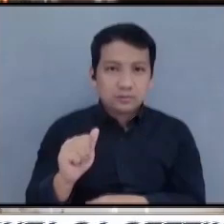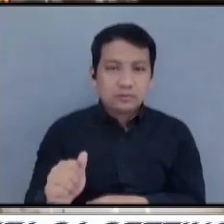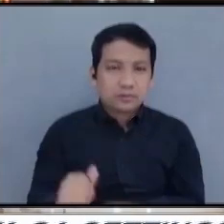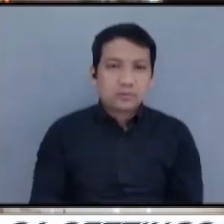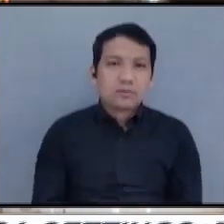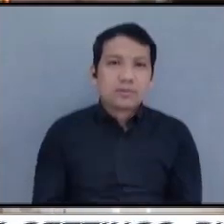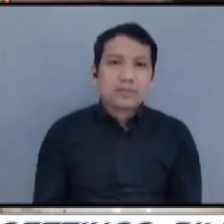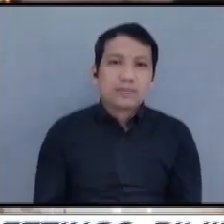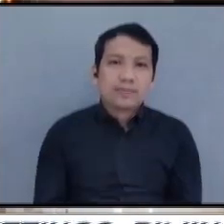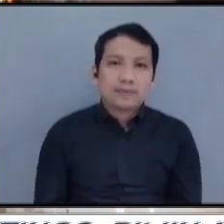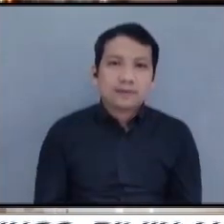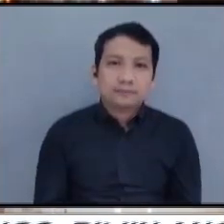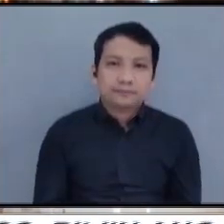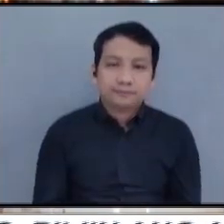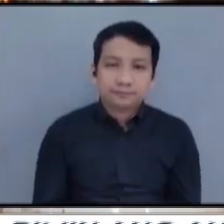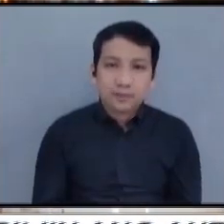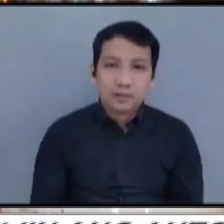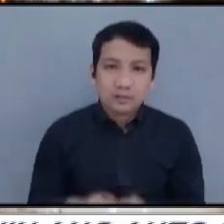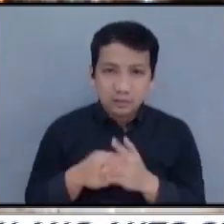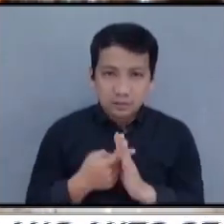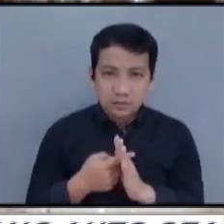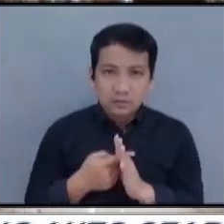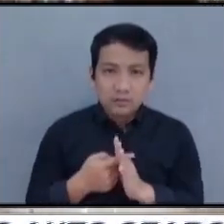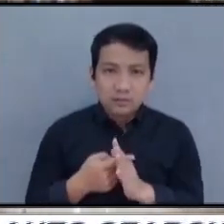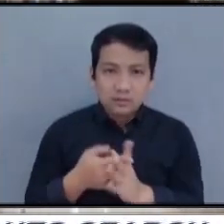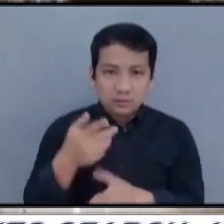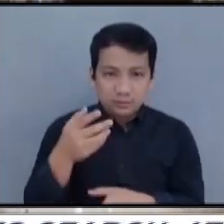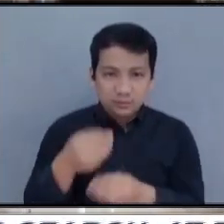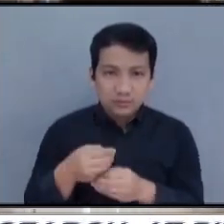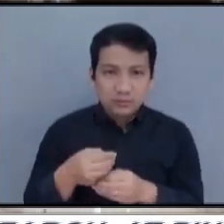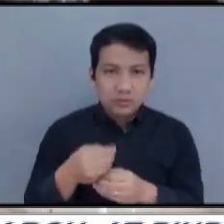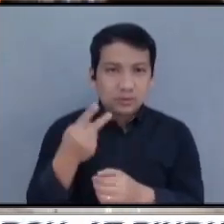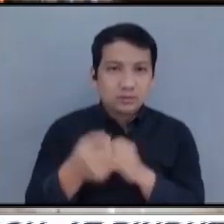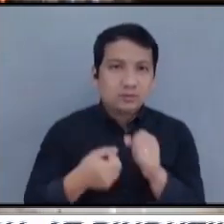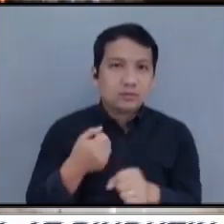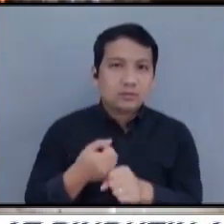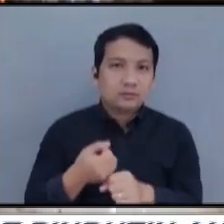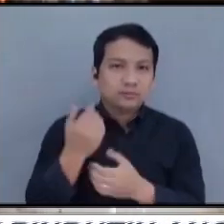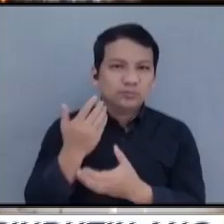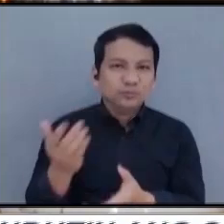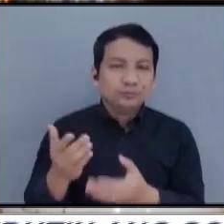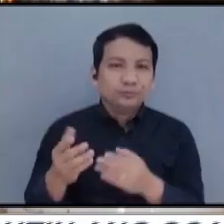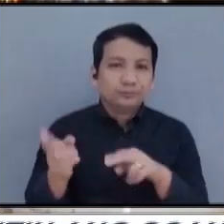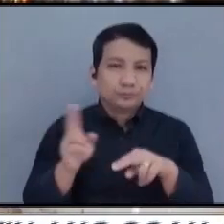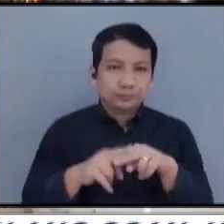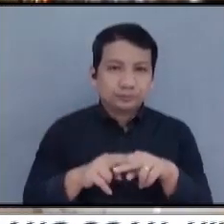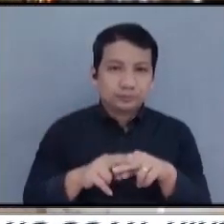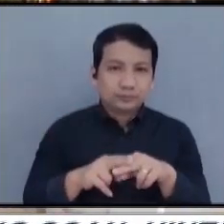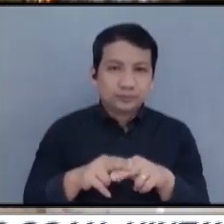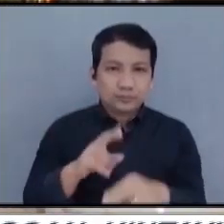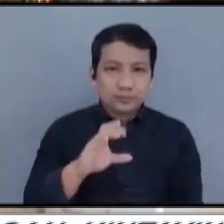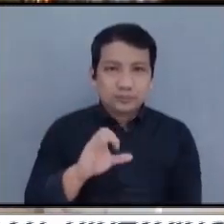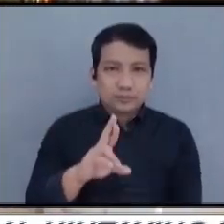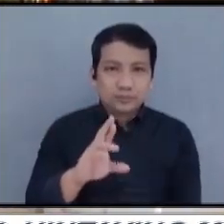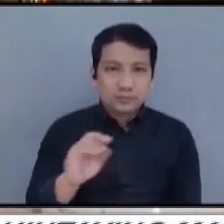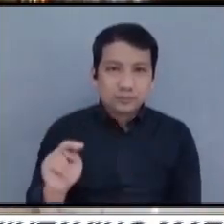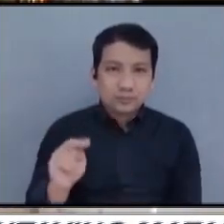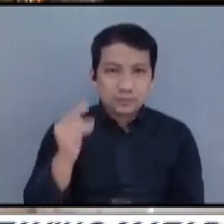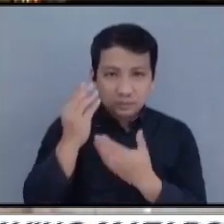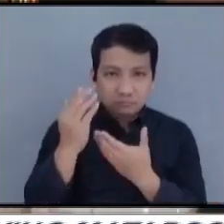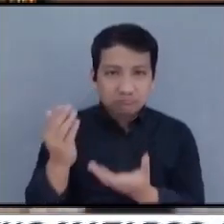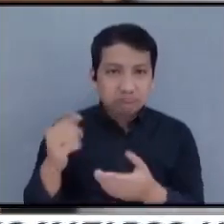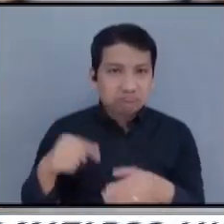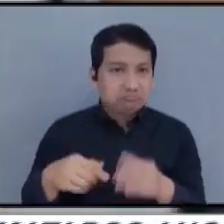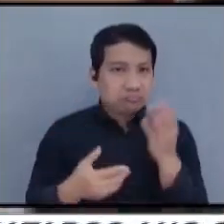Kasi inung pisahan namin 2 years ago, nagpunta kami ng Coron. So that's